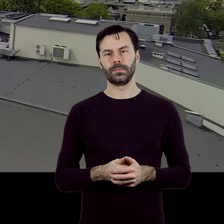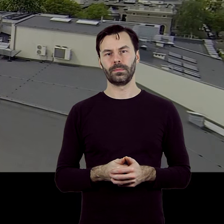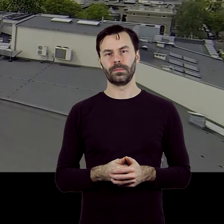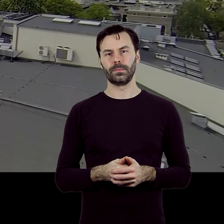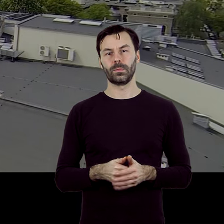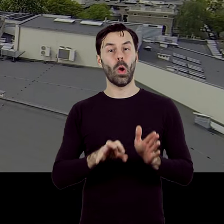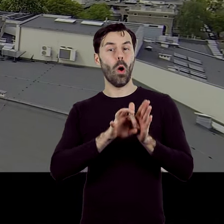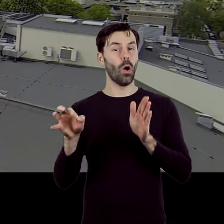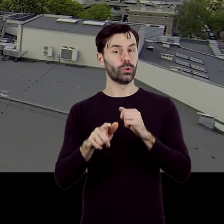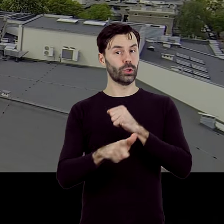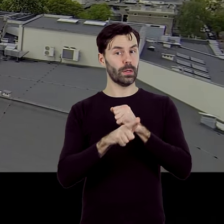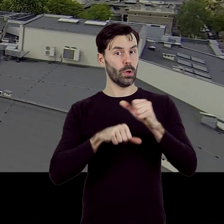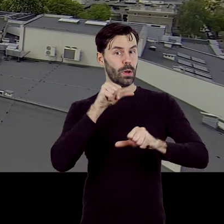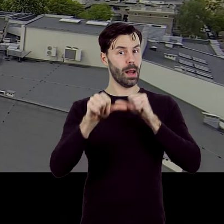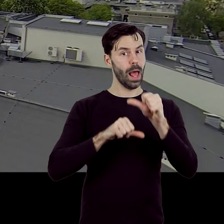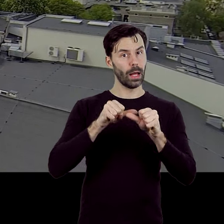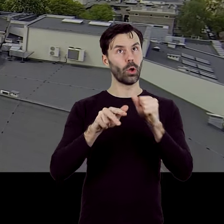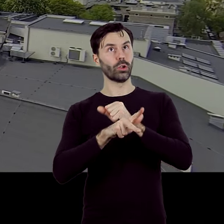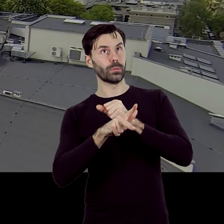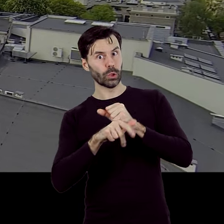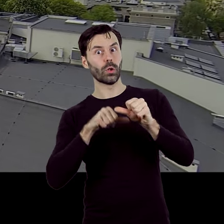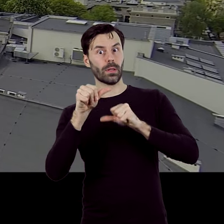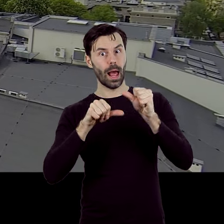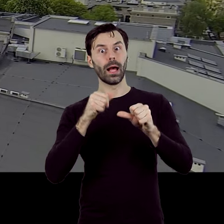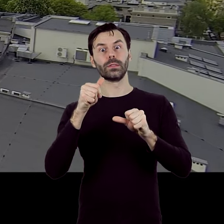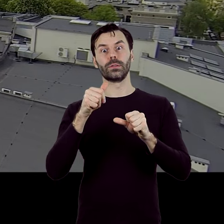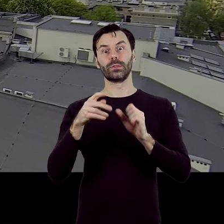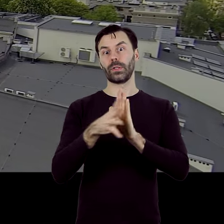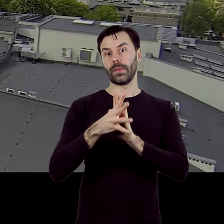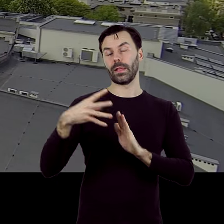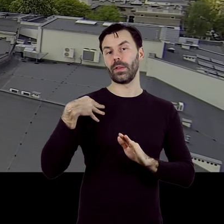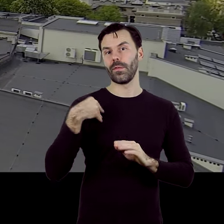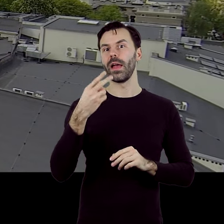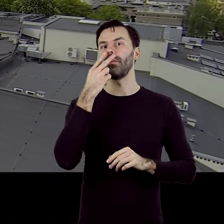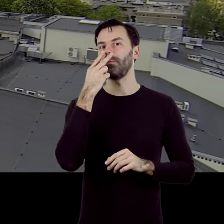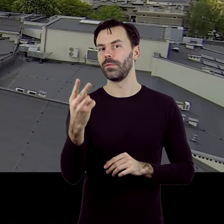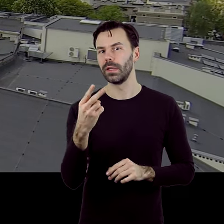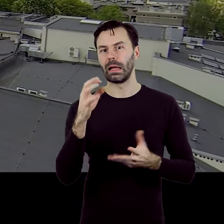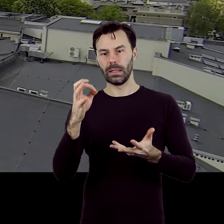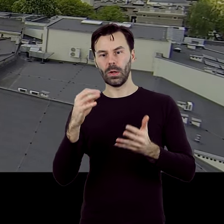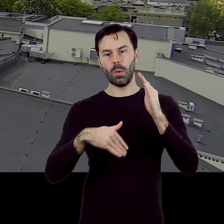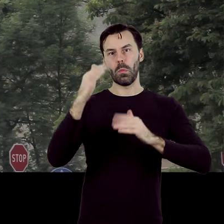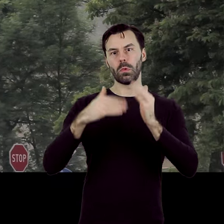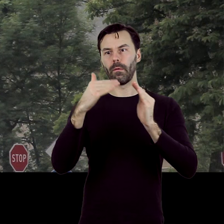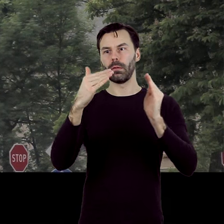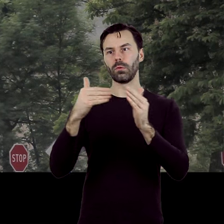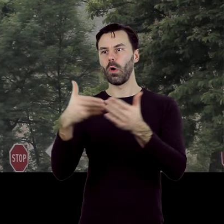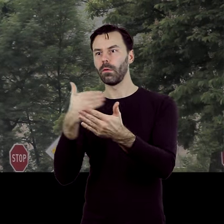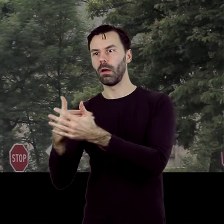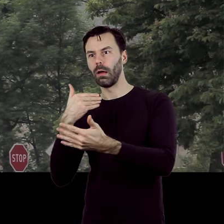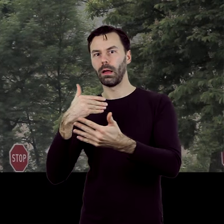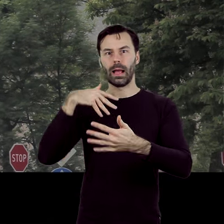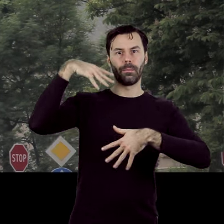Od przełomu lat 70. i 80. XIX wieku mamy do czynienia z żywiołowym, chaotycznym rozwojem,